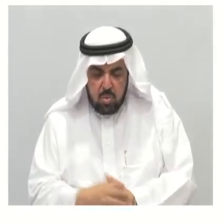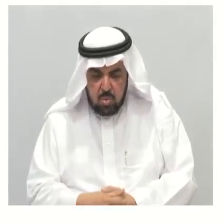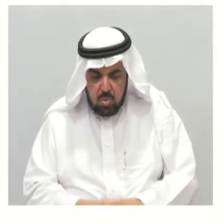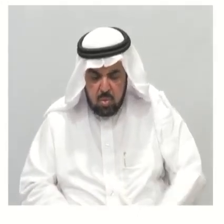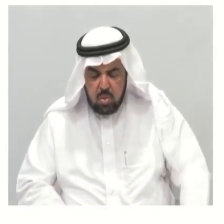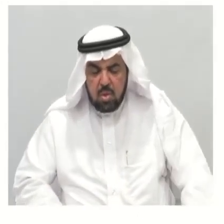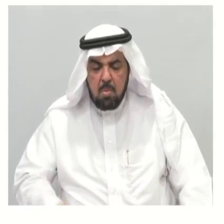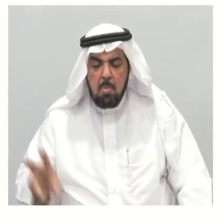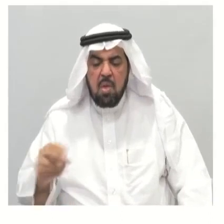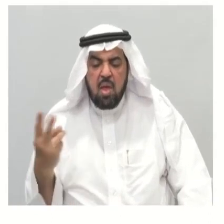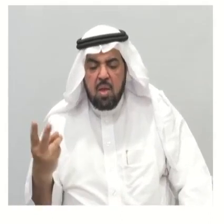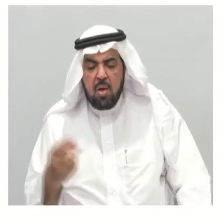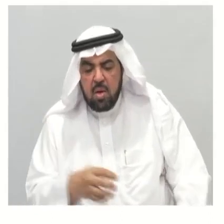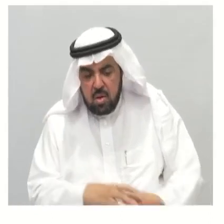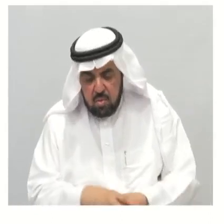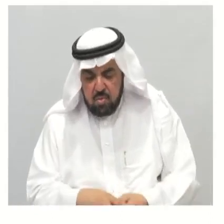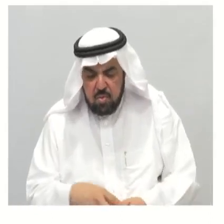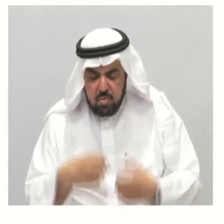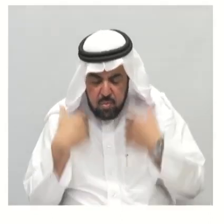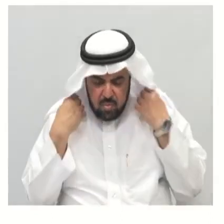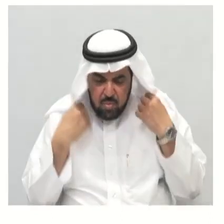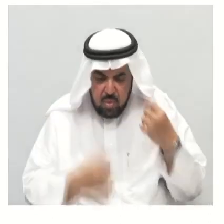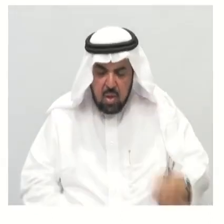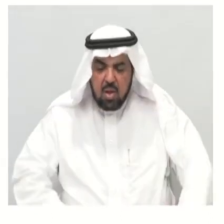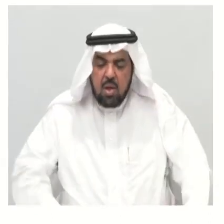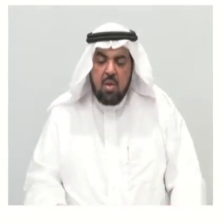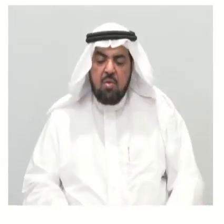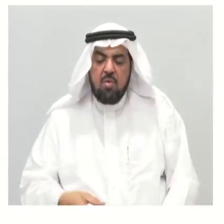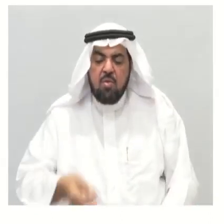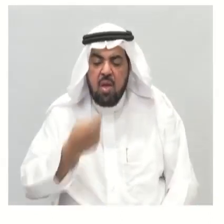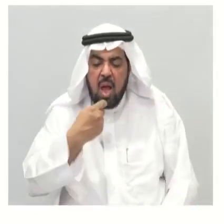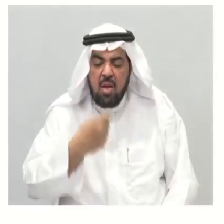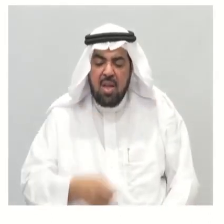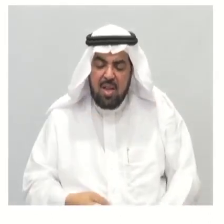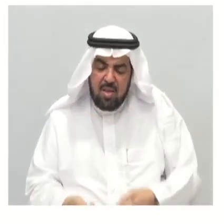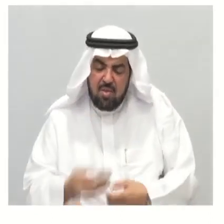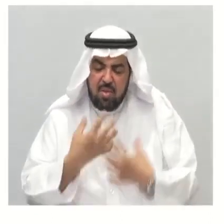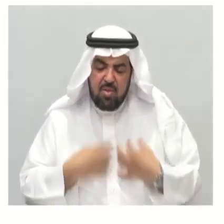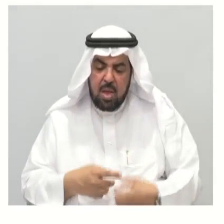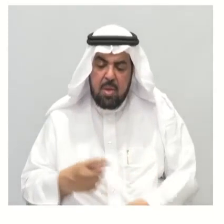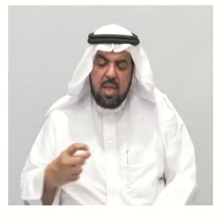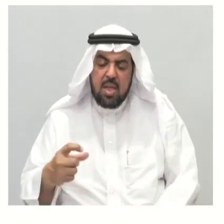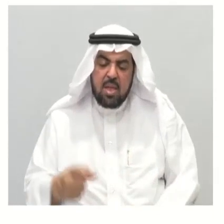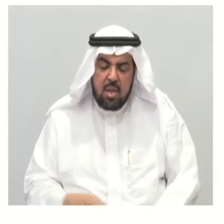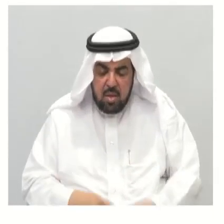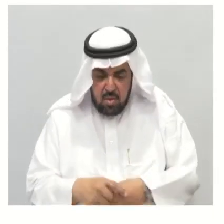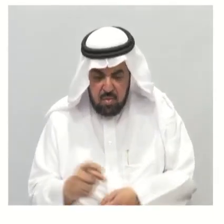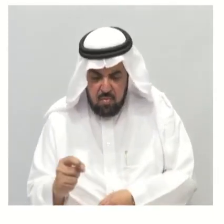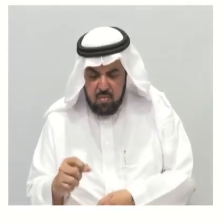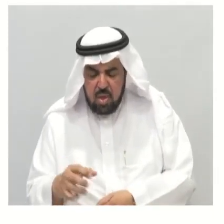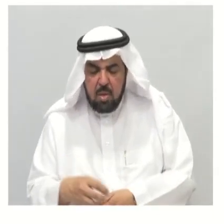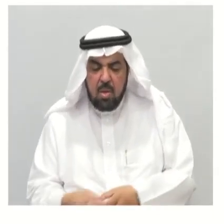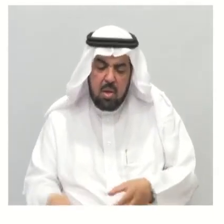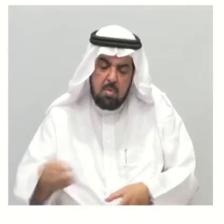مثال رقم 2، فوار فيتامين سي. لاحظ الفوار يتفاعل مع الماء والناتج مادة